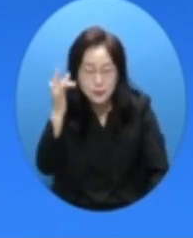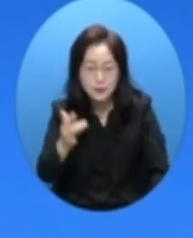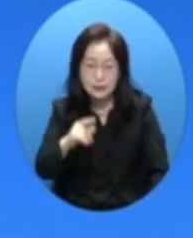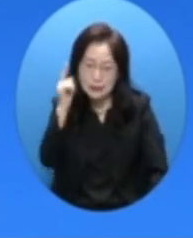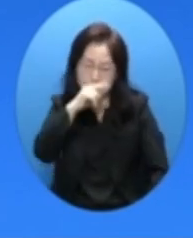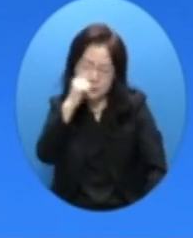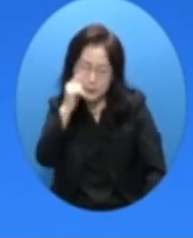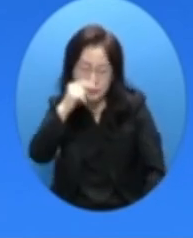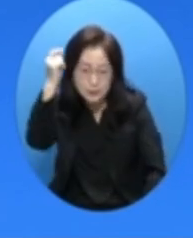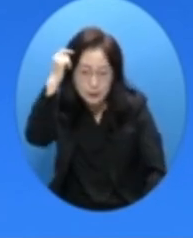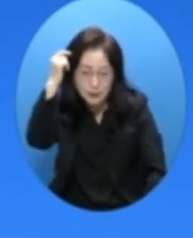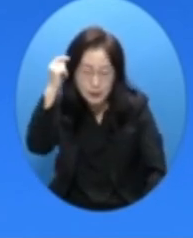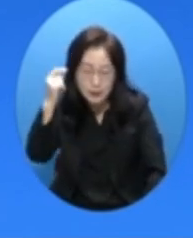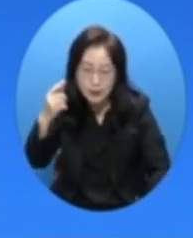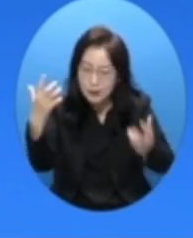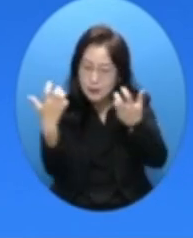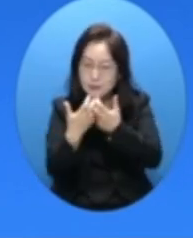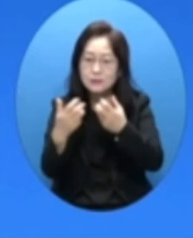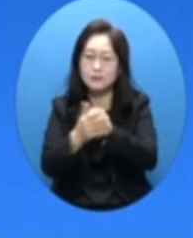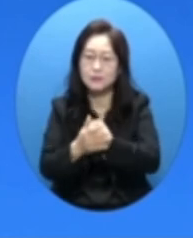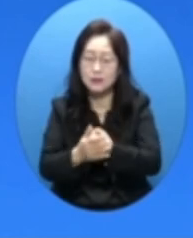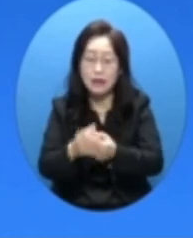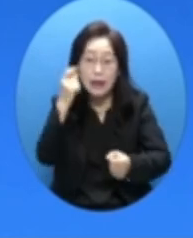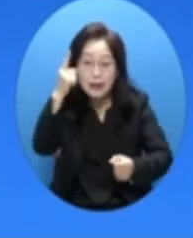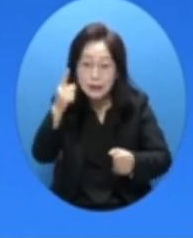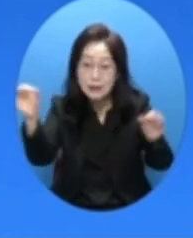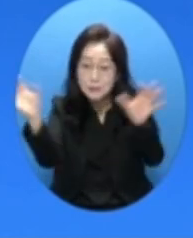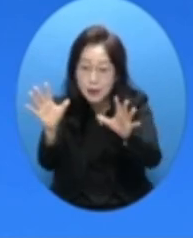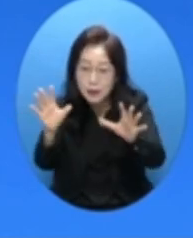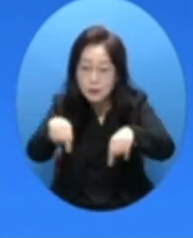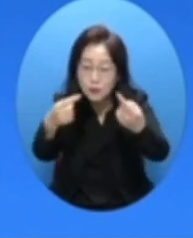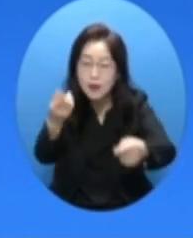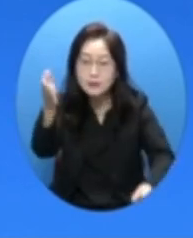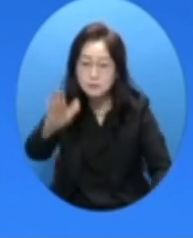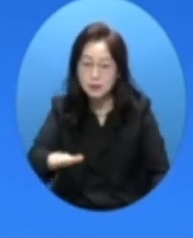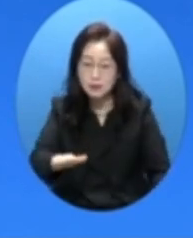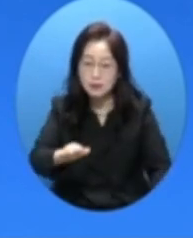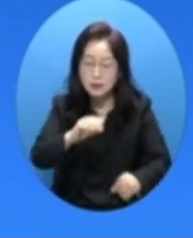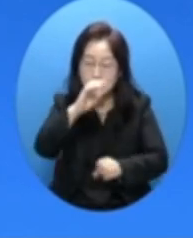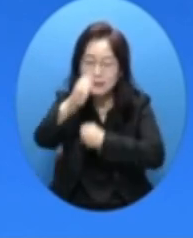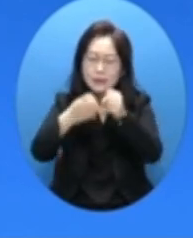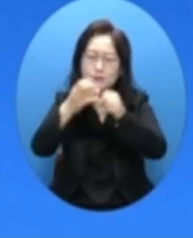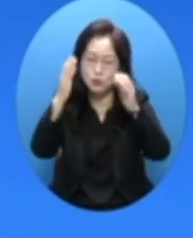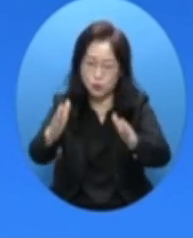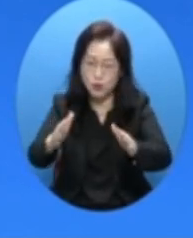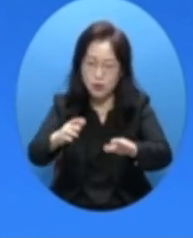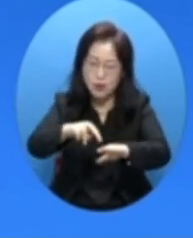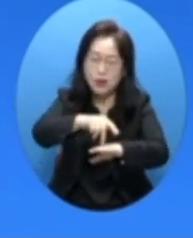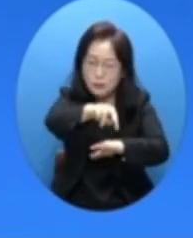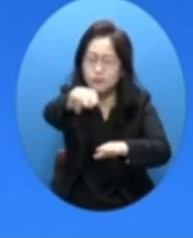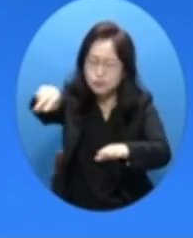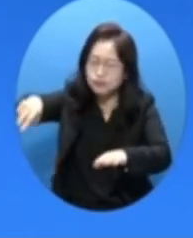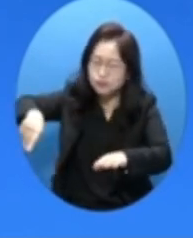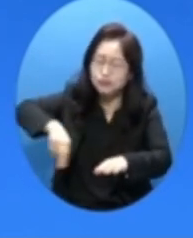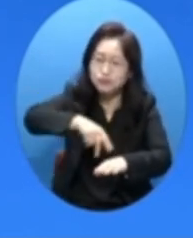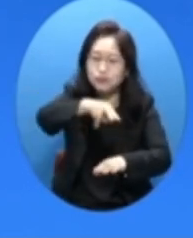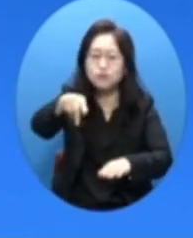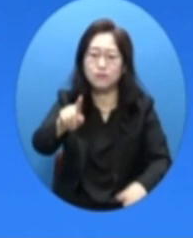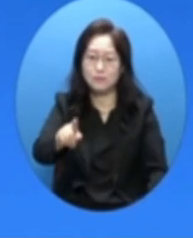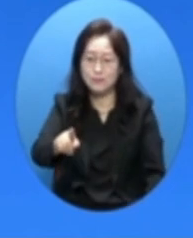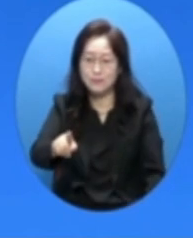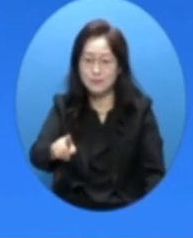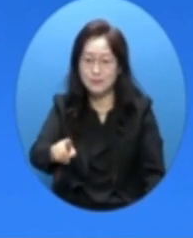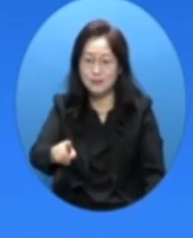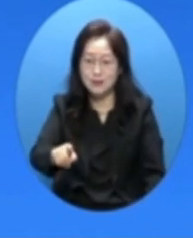그들은 한 달이면 갈 수 있는 광역기를 40년 다 돌고 또 돌고 또 돌았던 것입니다 저들이 인연에 걸려 가만히 있고